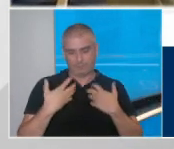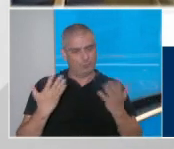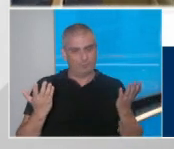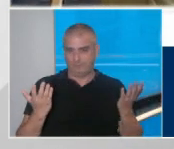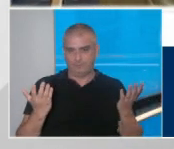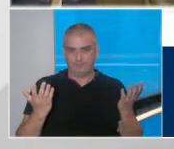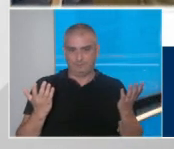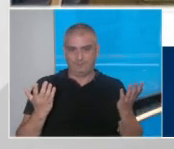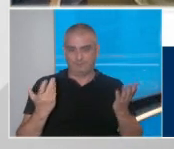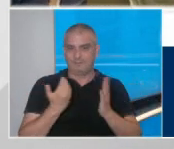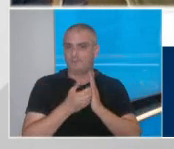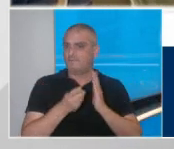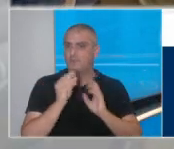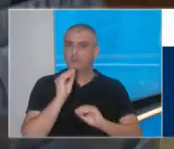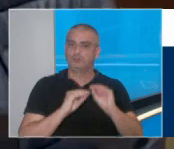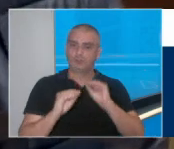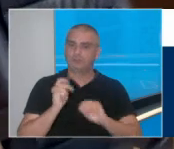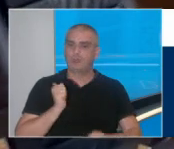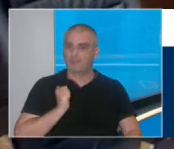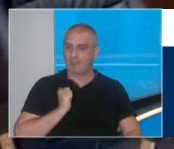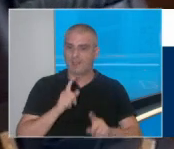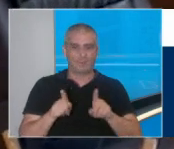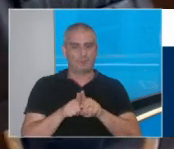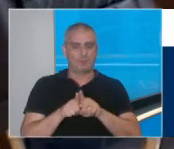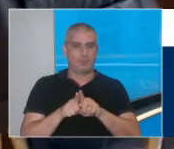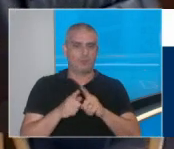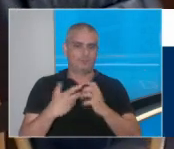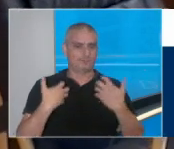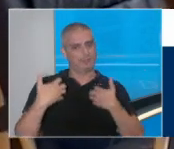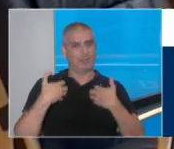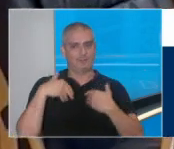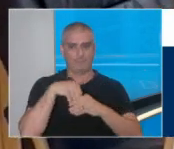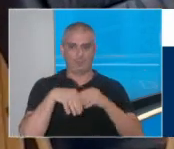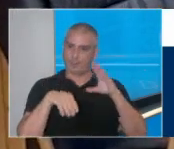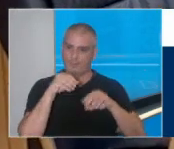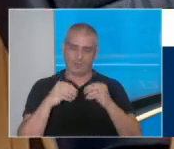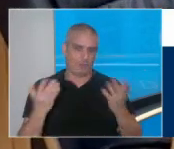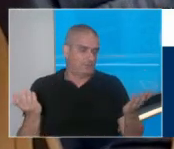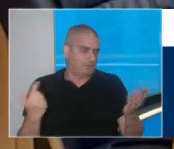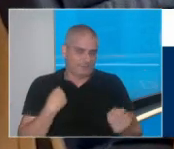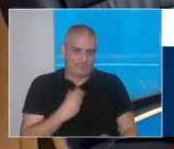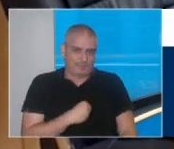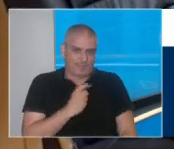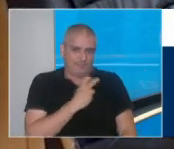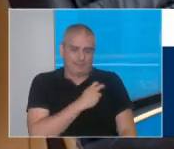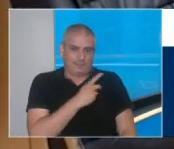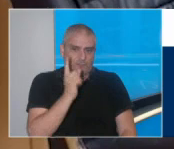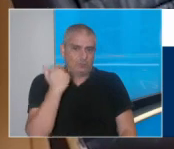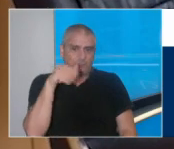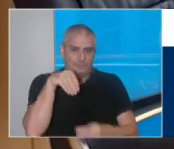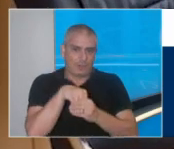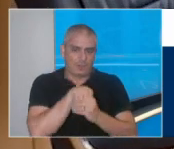באמת, אתה יודע, מעבר לעניין של שימוש בחיילי צהל כשחקנים בתוך מערכת הבחירות, אני קצת מרחם על הקצינים שהיו צריכים להיות